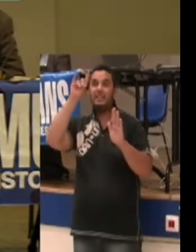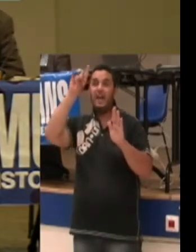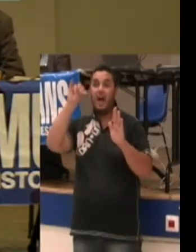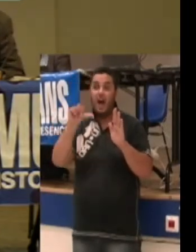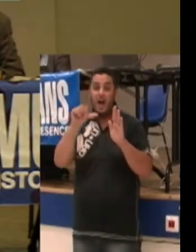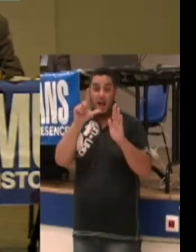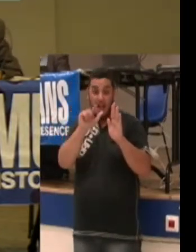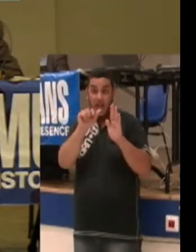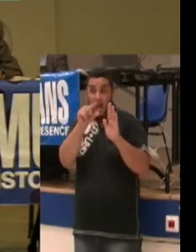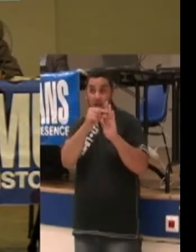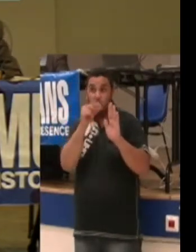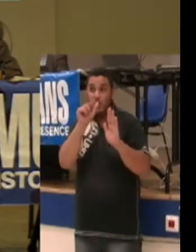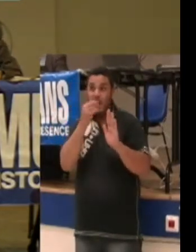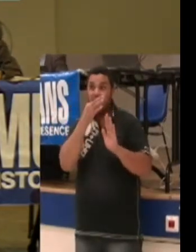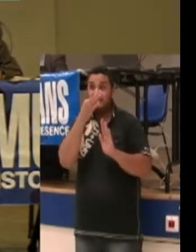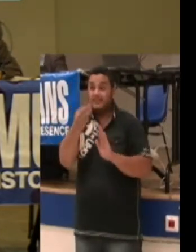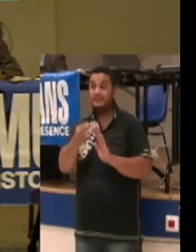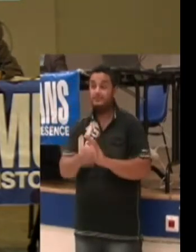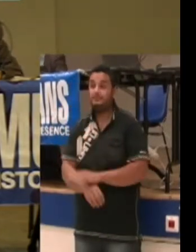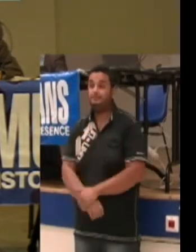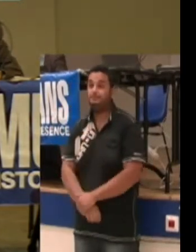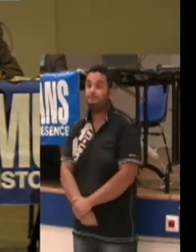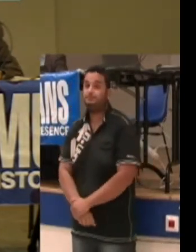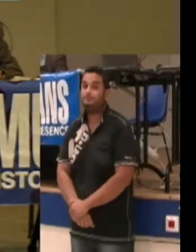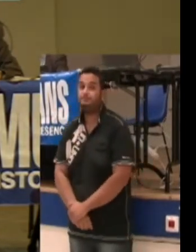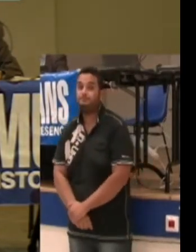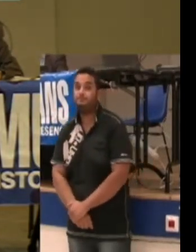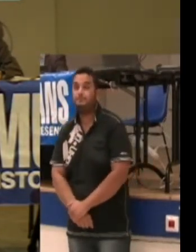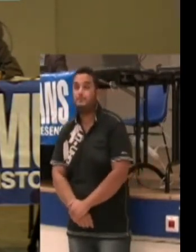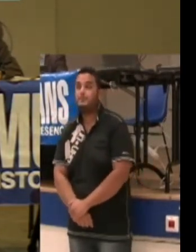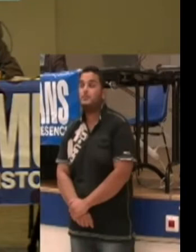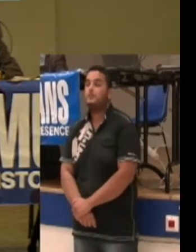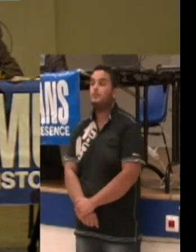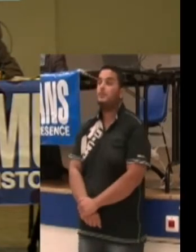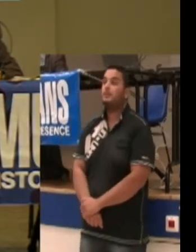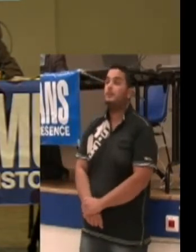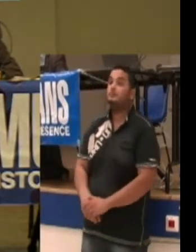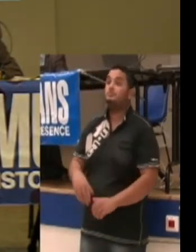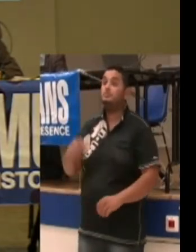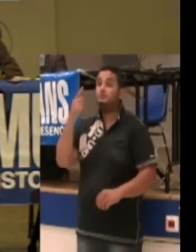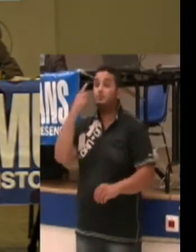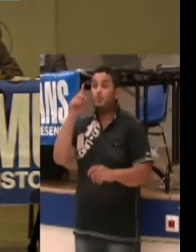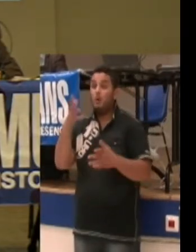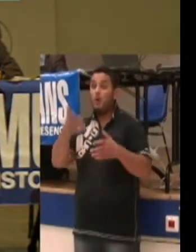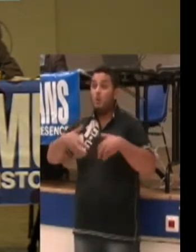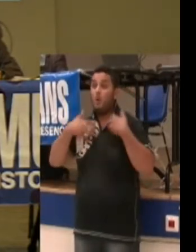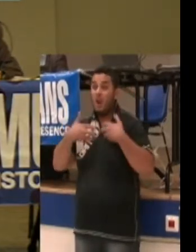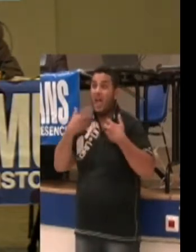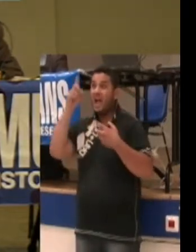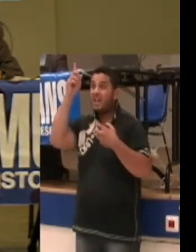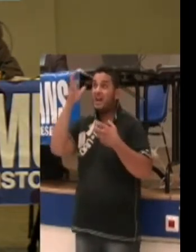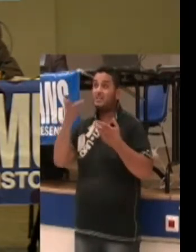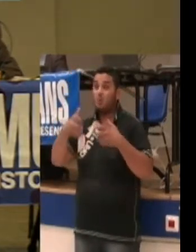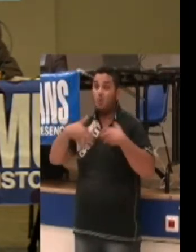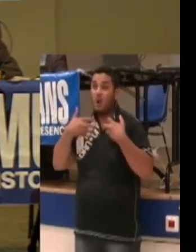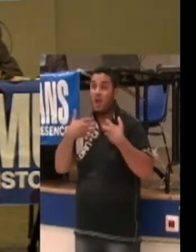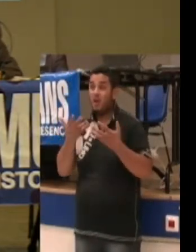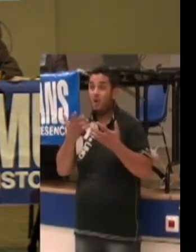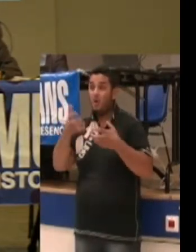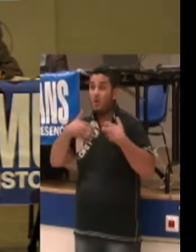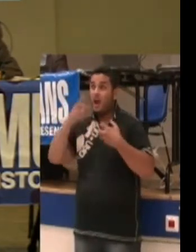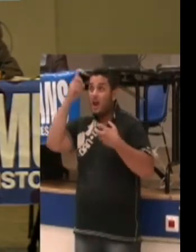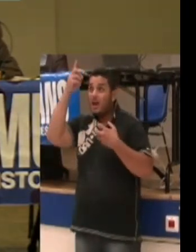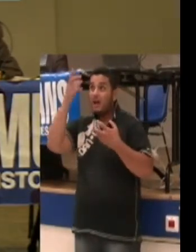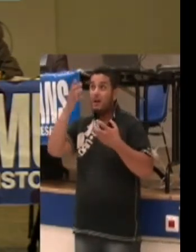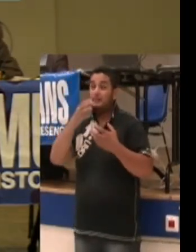les nations précédentes ont fait, eh bien tu encours la colère d'Allah. Et ceux qui ont encouru la colère d'Allah, où est-ce que tu vois la description? Sur le Al-Baqarah. Allah